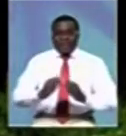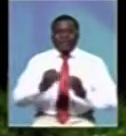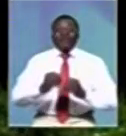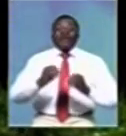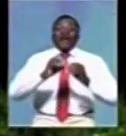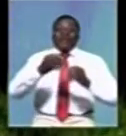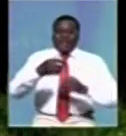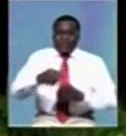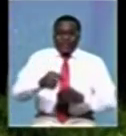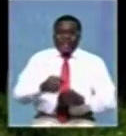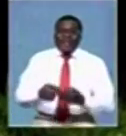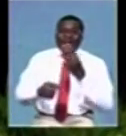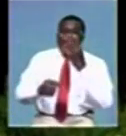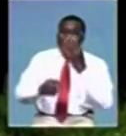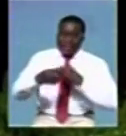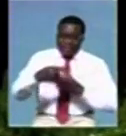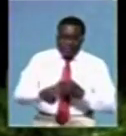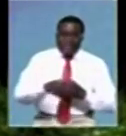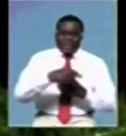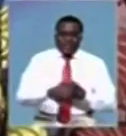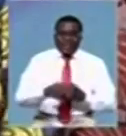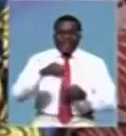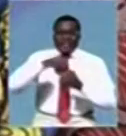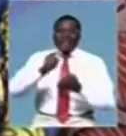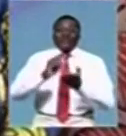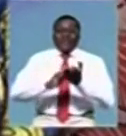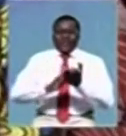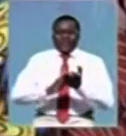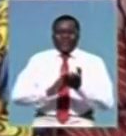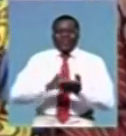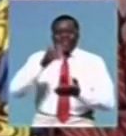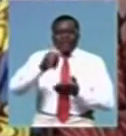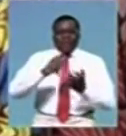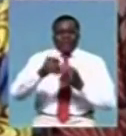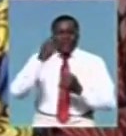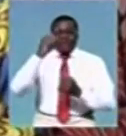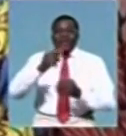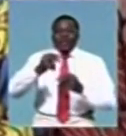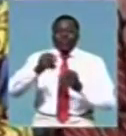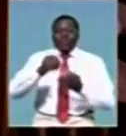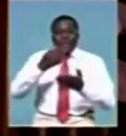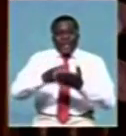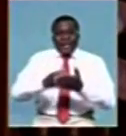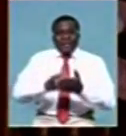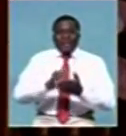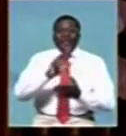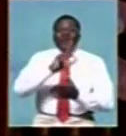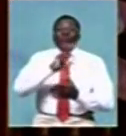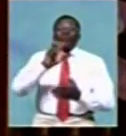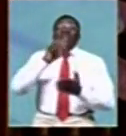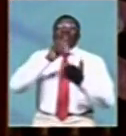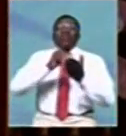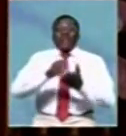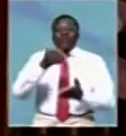de latrine à 4 cabines à l'EPP Bioamandou. Ce projet, c'est pour un coût global de l'ordre de 300 millions